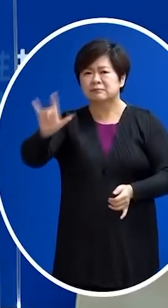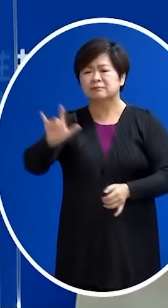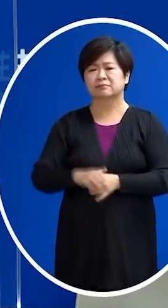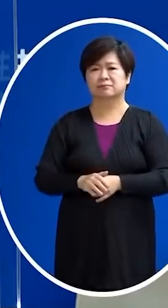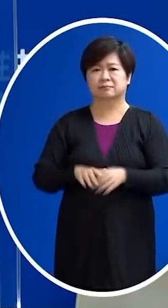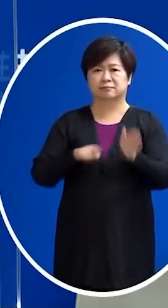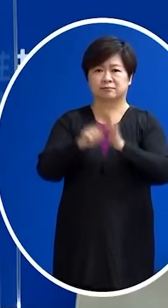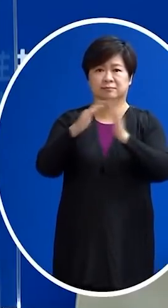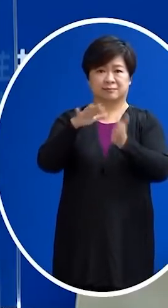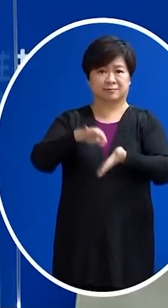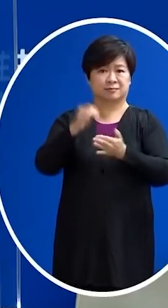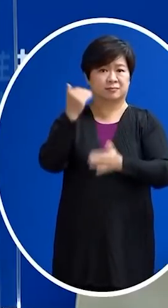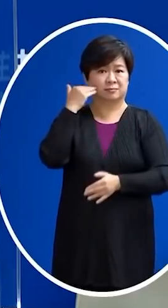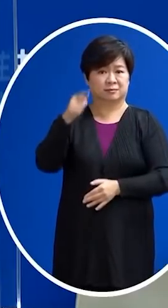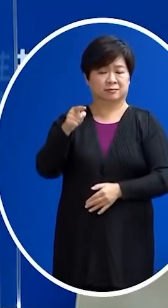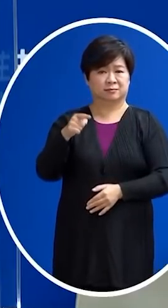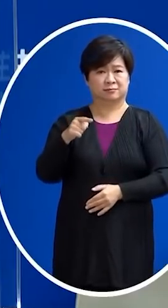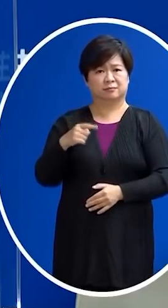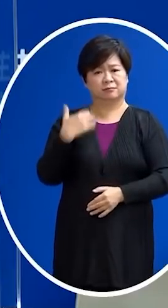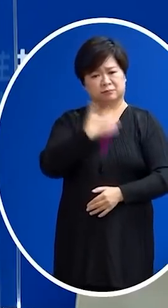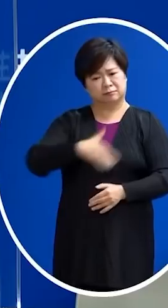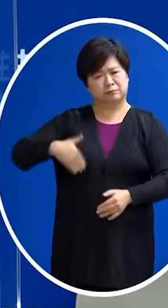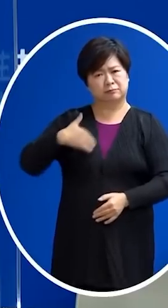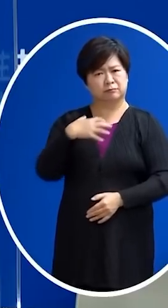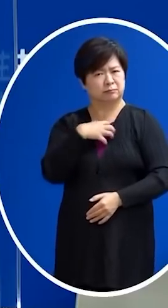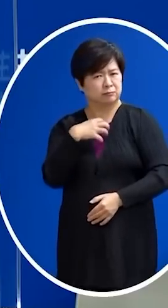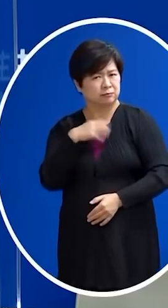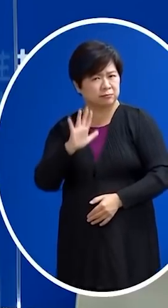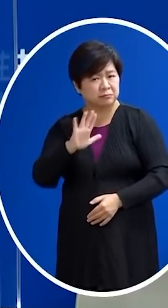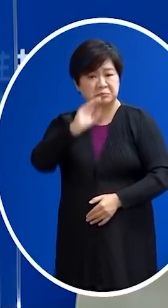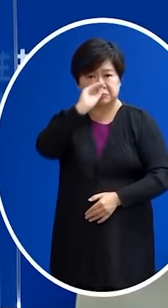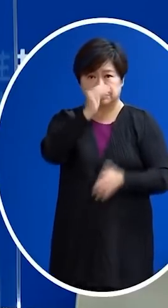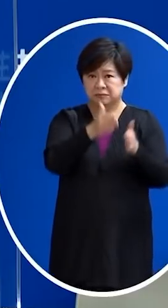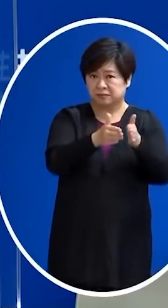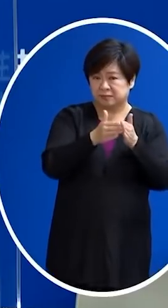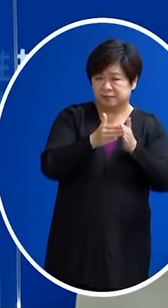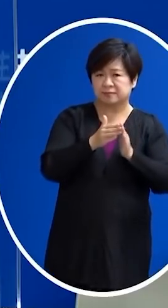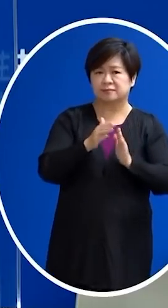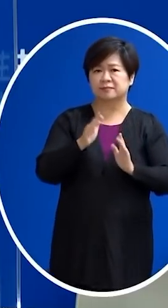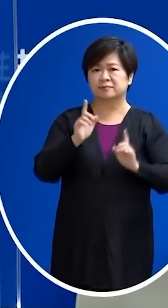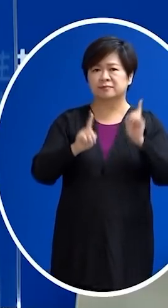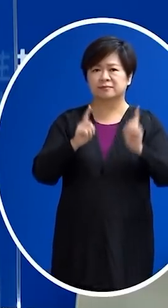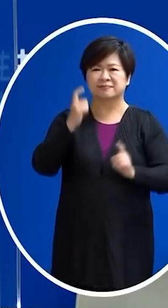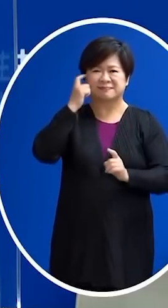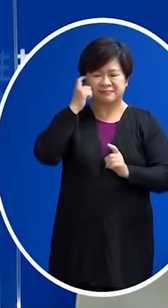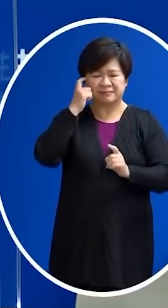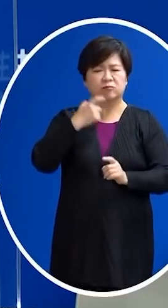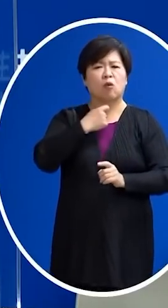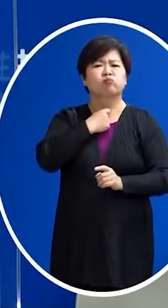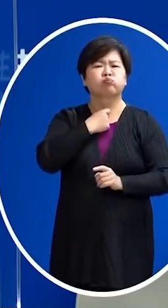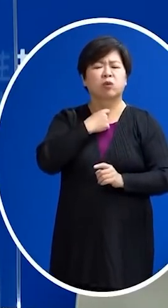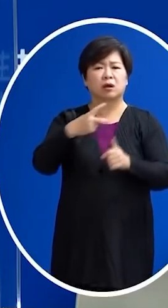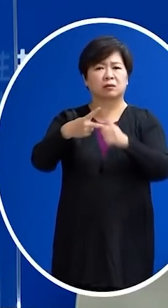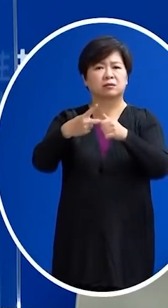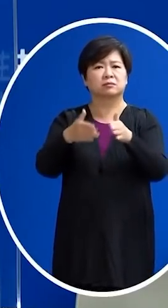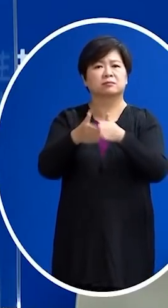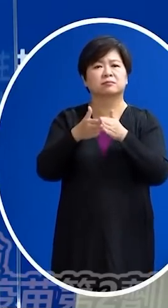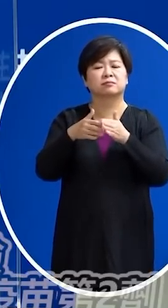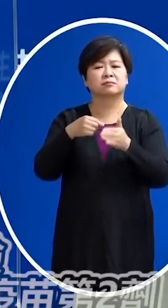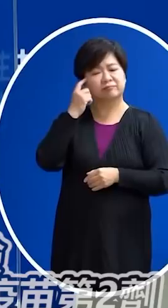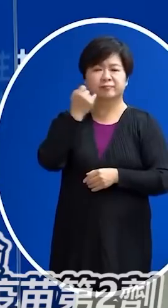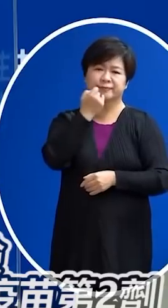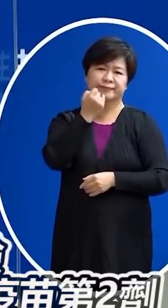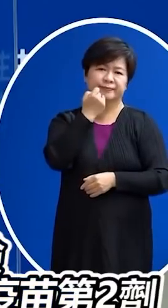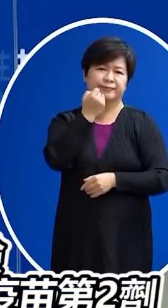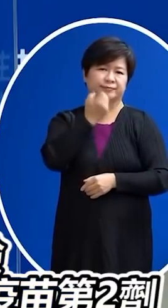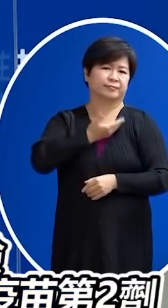认为说，如果有高风险族群或是特殊需求，有强烈意愿要打的对象，我们就不阻止